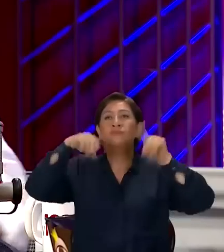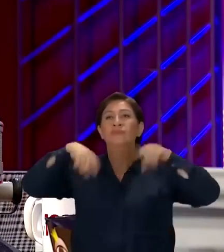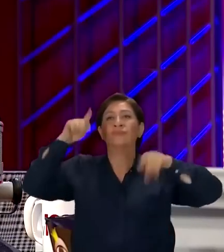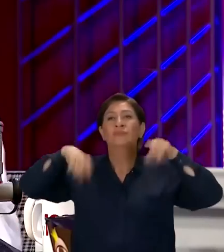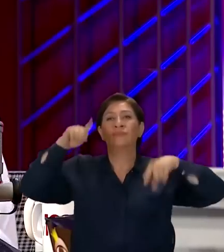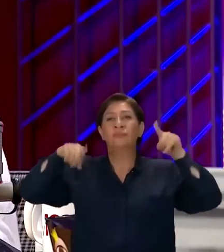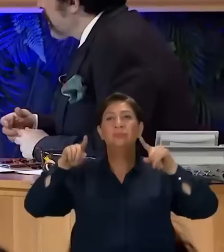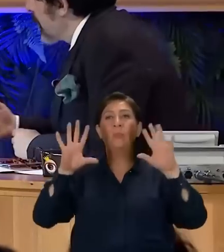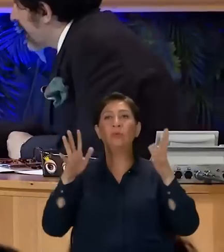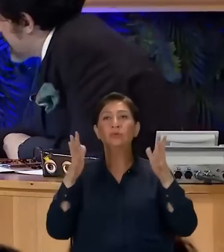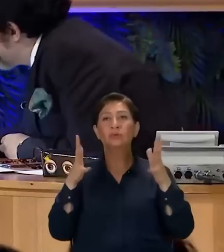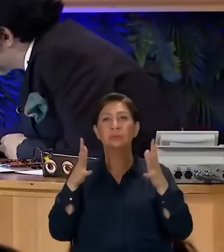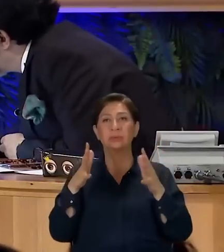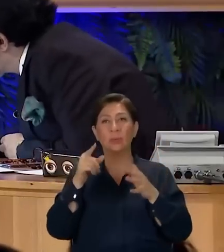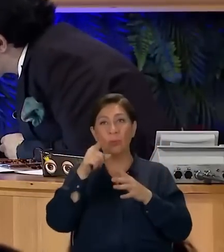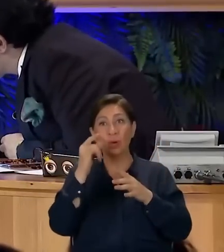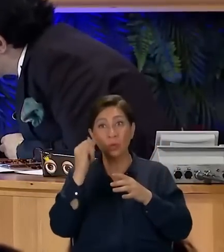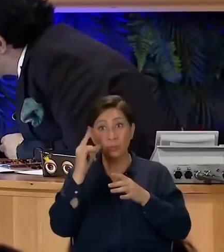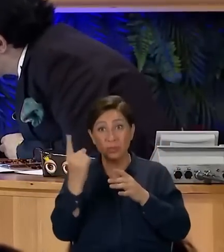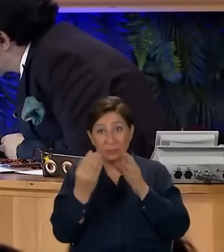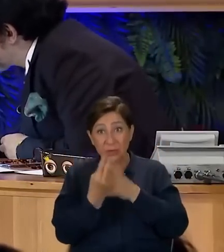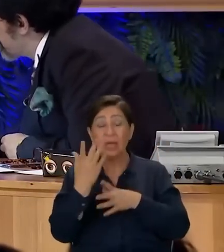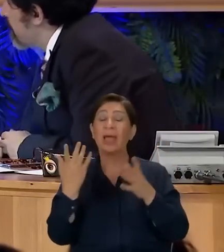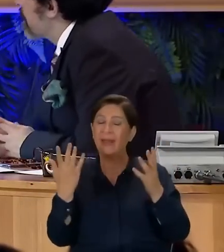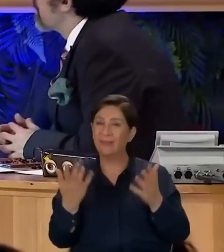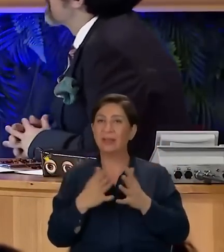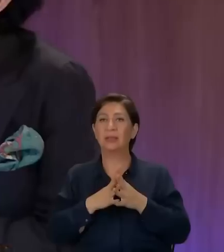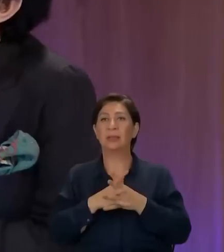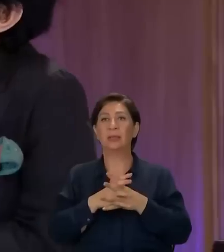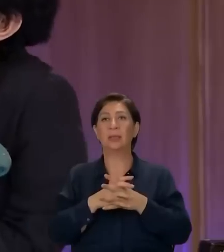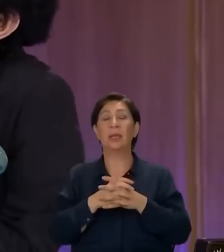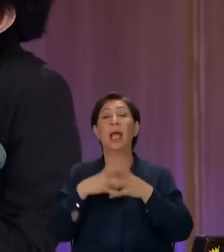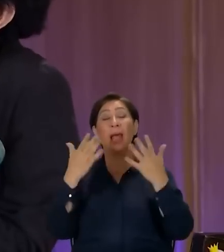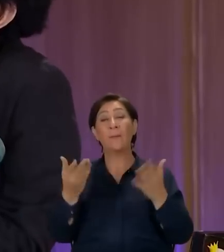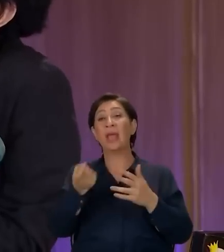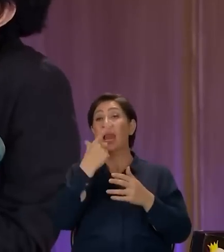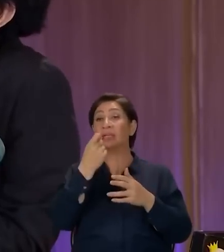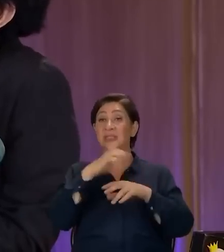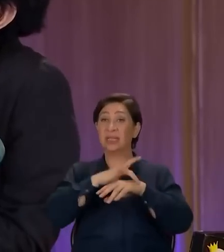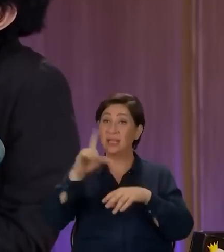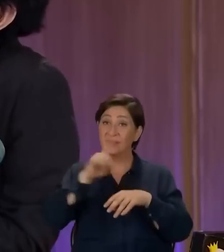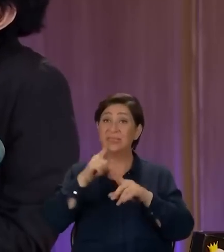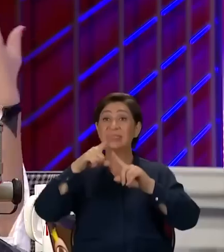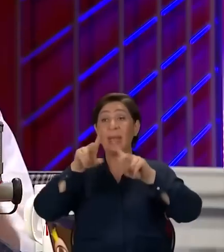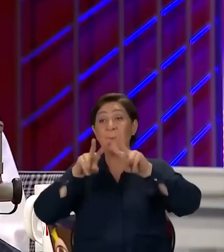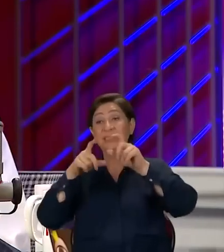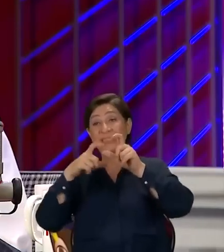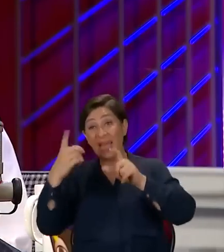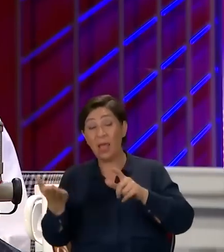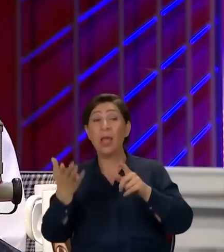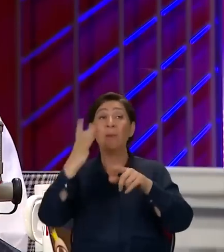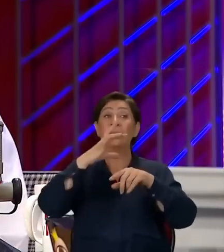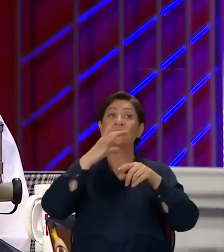yok. Komple bozuk. Böyle vahim bir tablo mu çıktı? Çok vahim bir tablo çıktı. Hem ilaç tedavisi, hem TMS tedavisi, hem